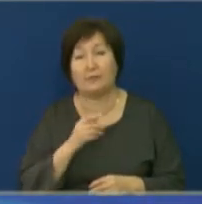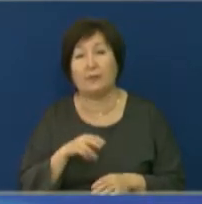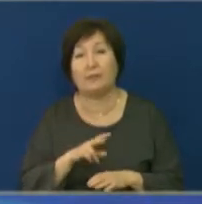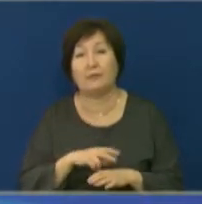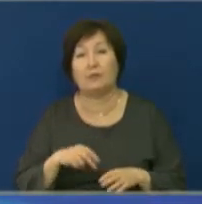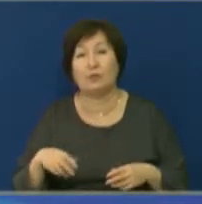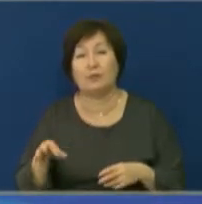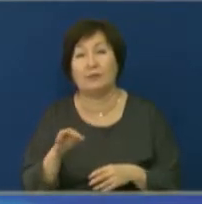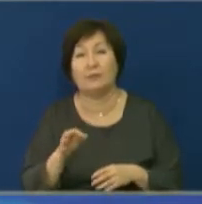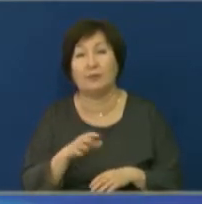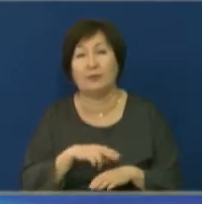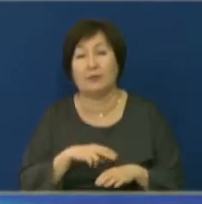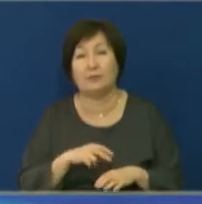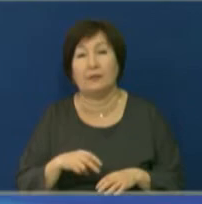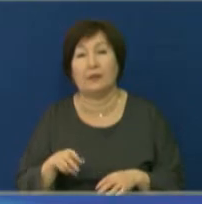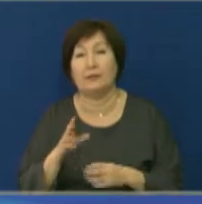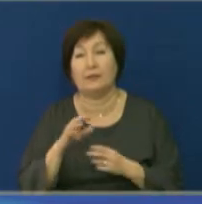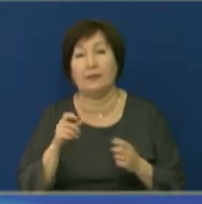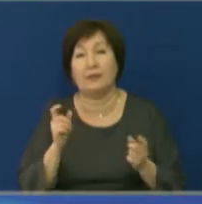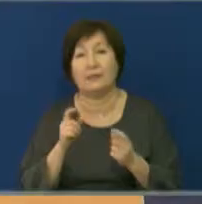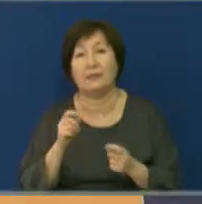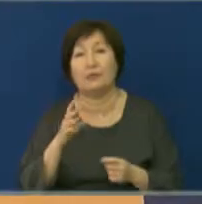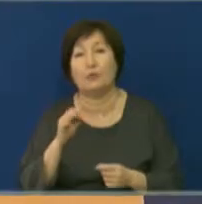областного департамента антикоррупционной службы.